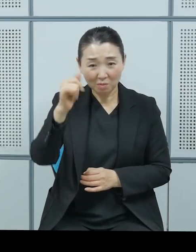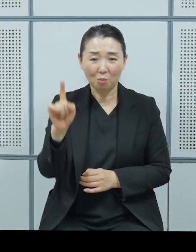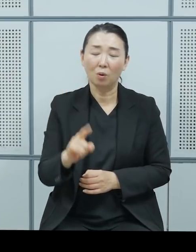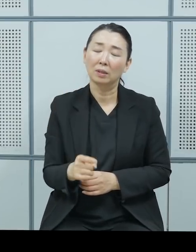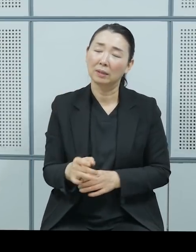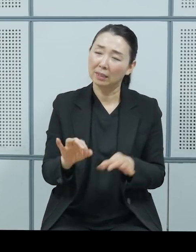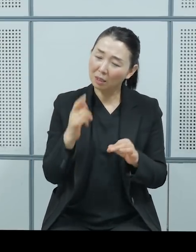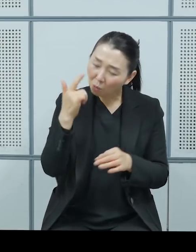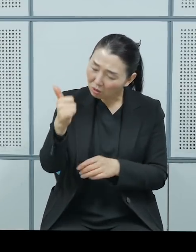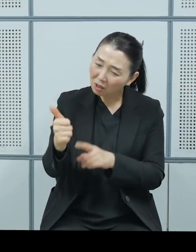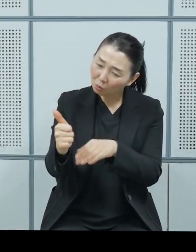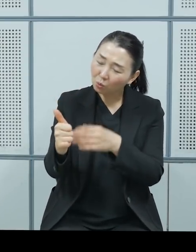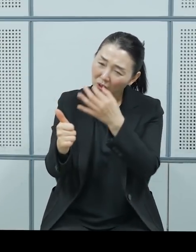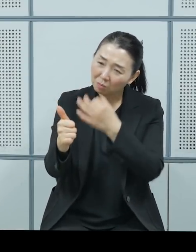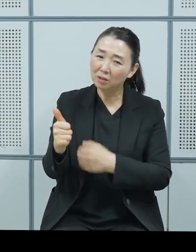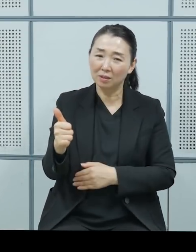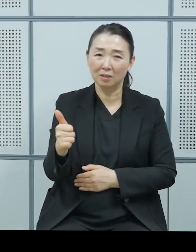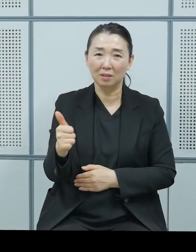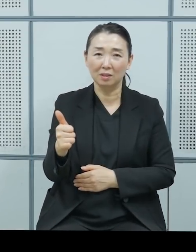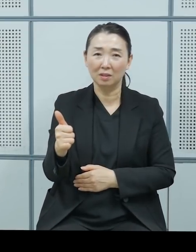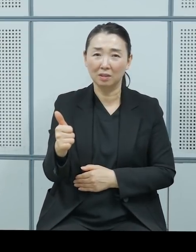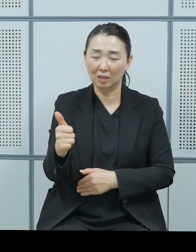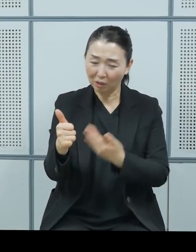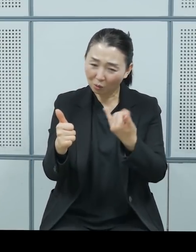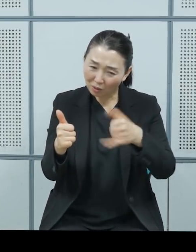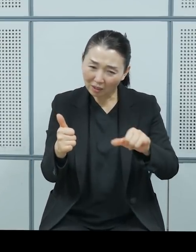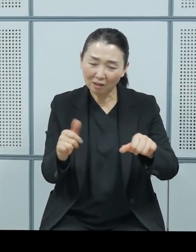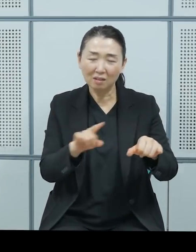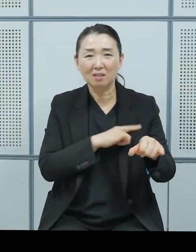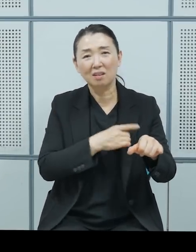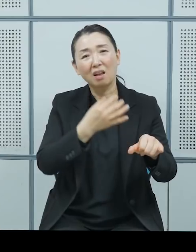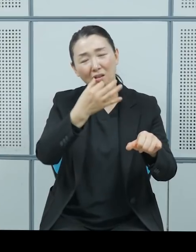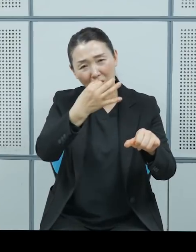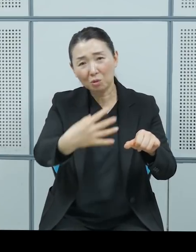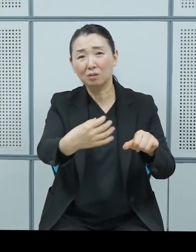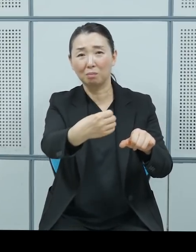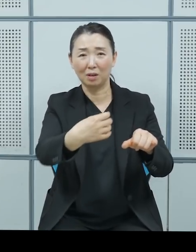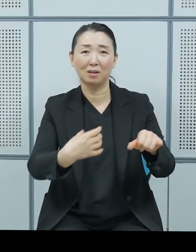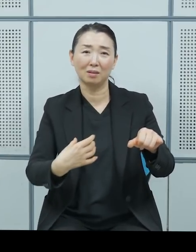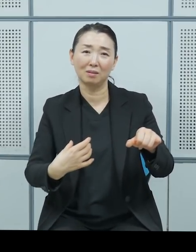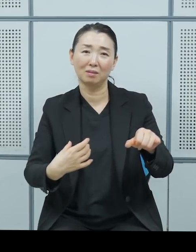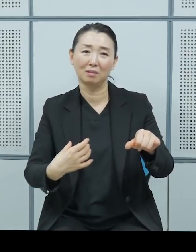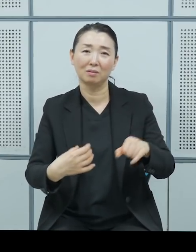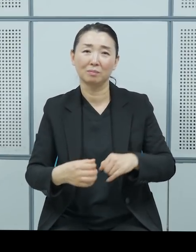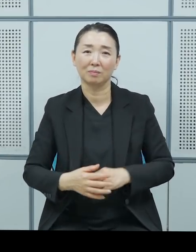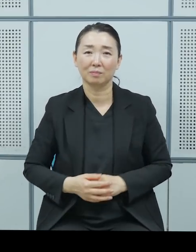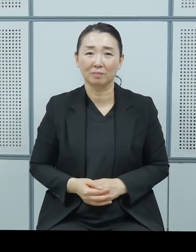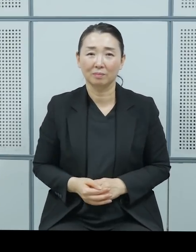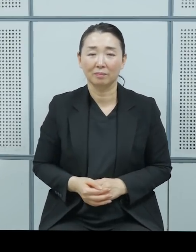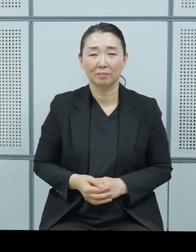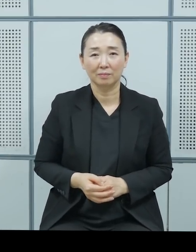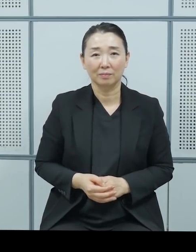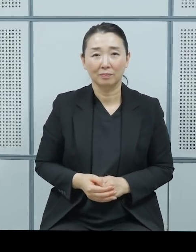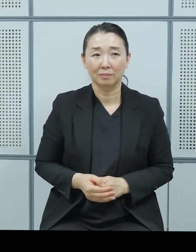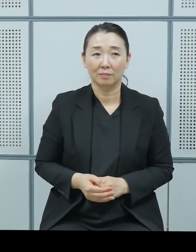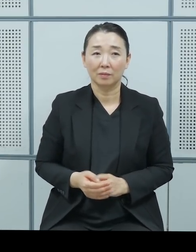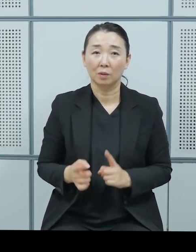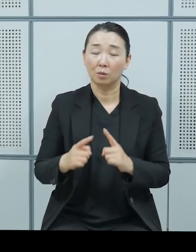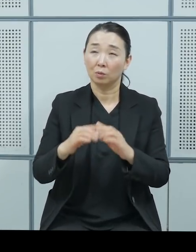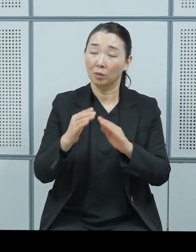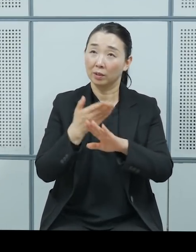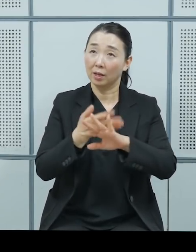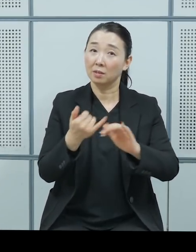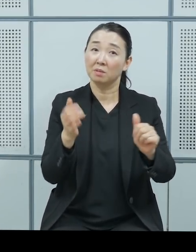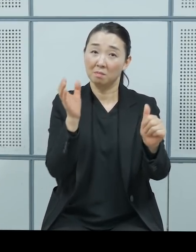김 목사, 너도 힘들지만 너의 자녀들이 제일 힘들다. 그렇죠. 그러시면서 너 교회는